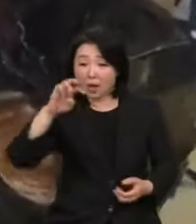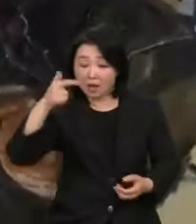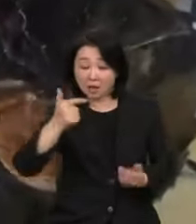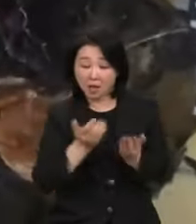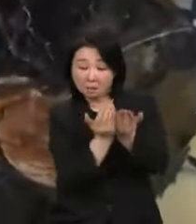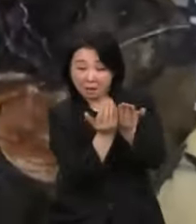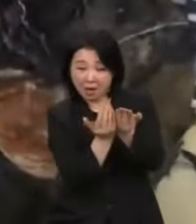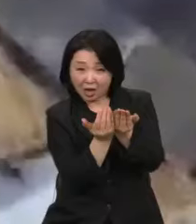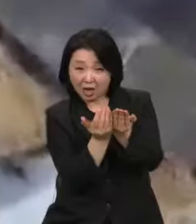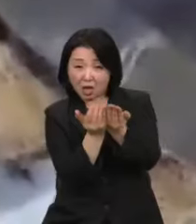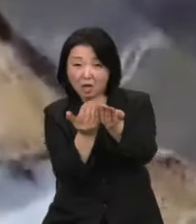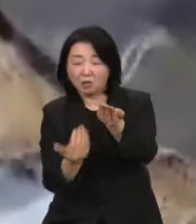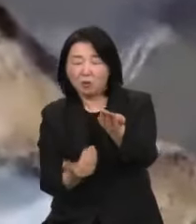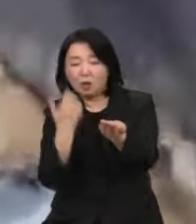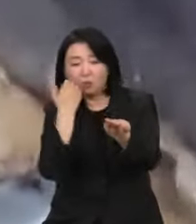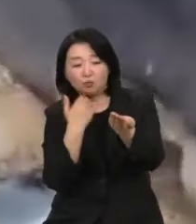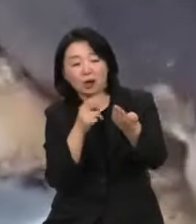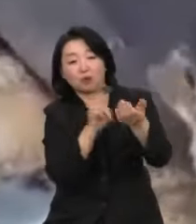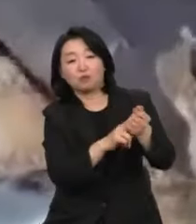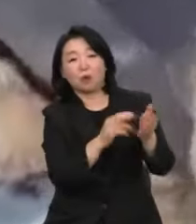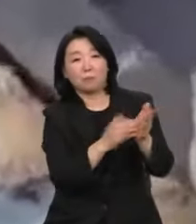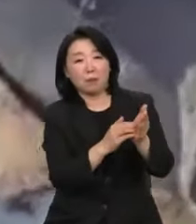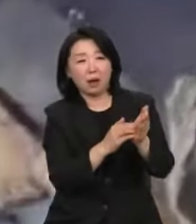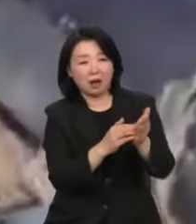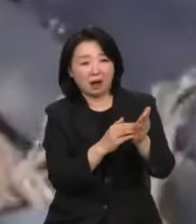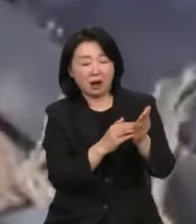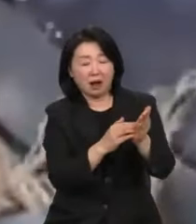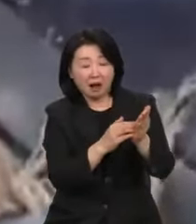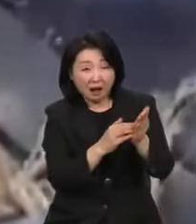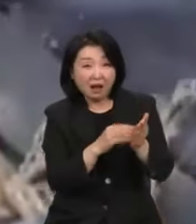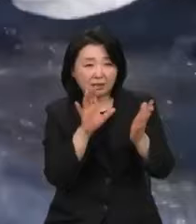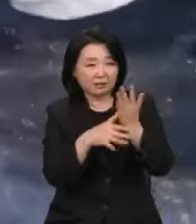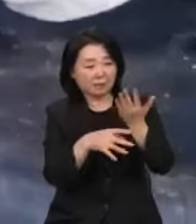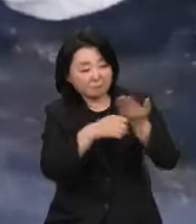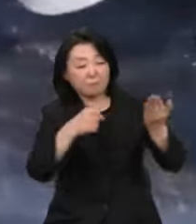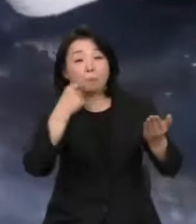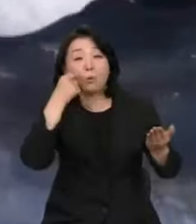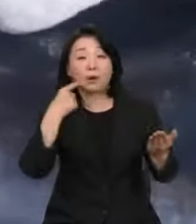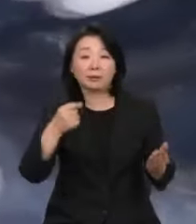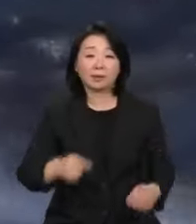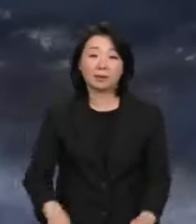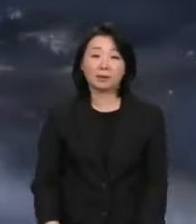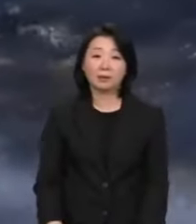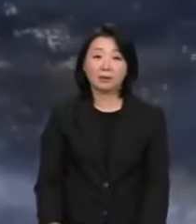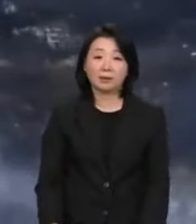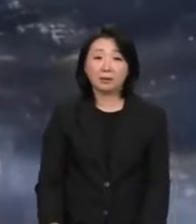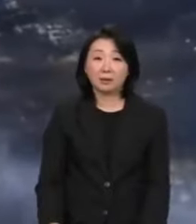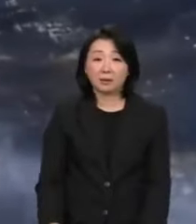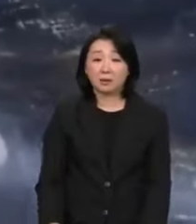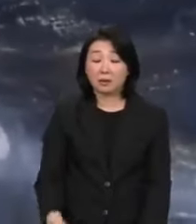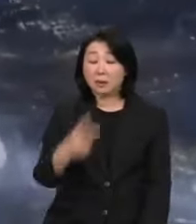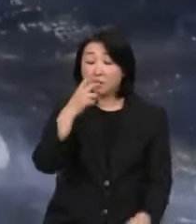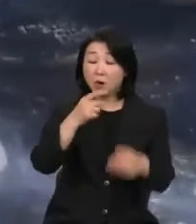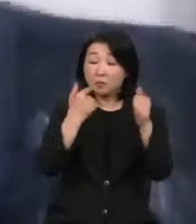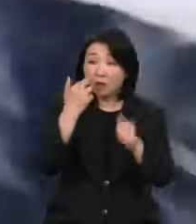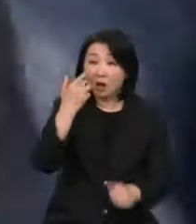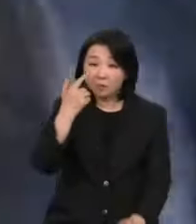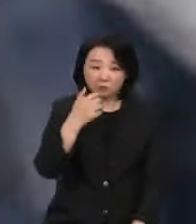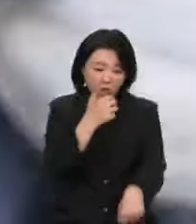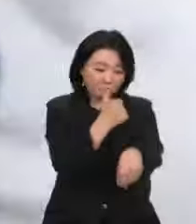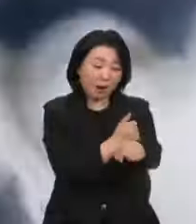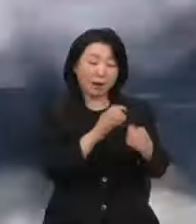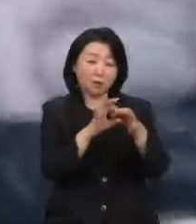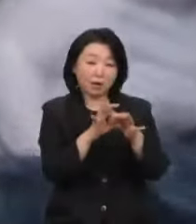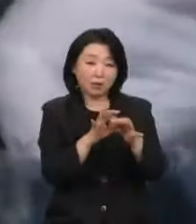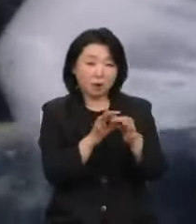전인 지난해 누군가 숨겼지만 제때 회수하지 못한 걸로 추정됩니다. 검찰은 미국 마약 단속국과 함께 이 코카인